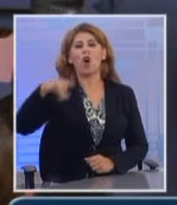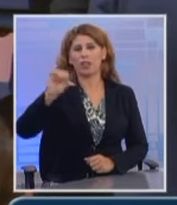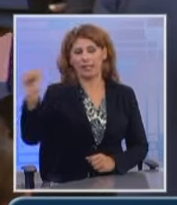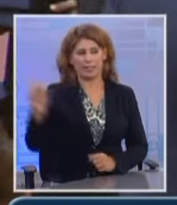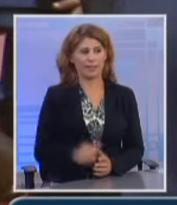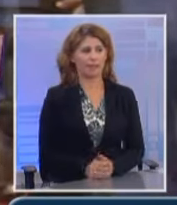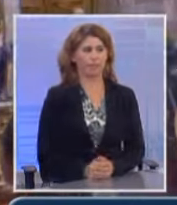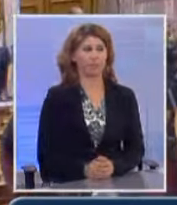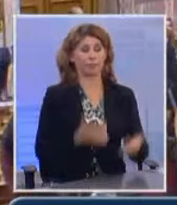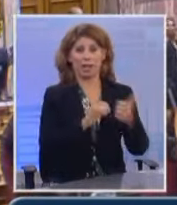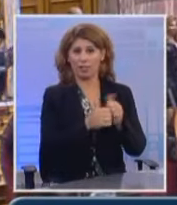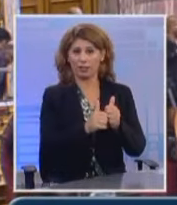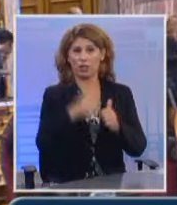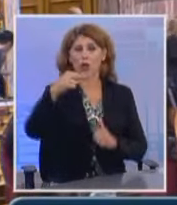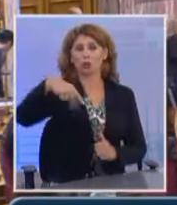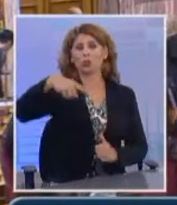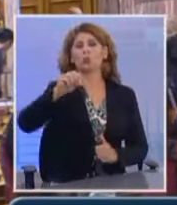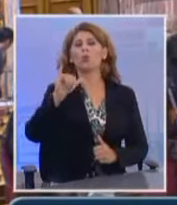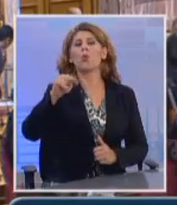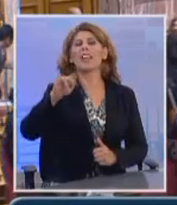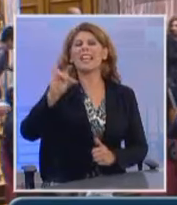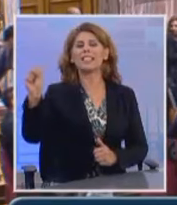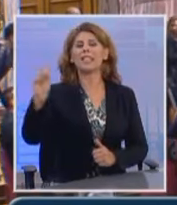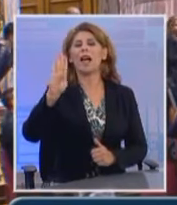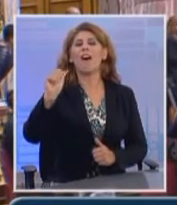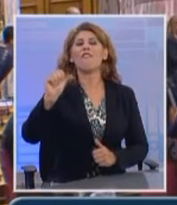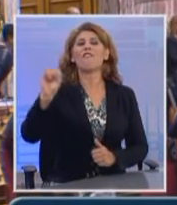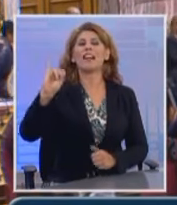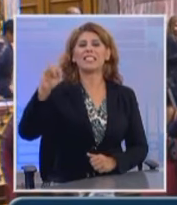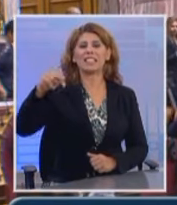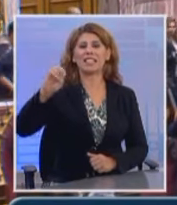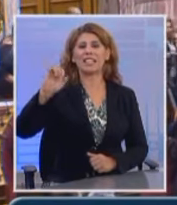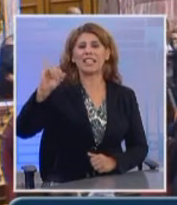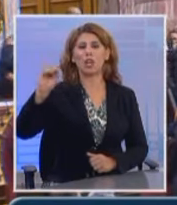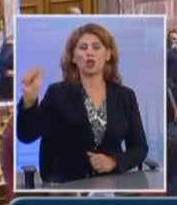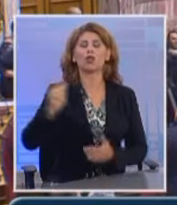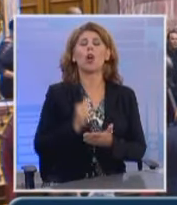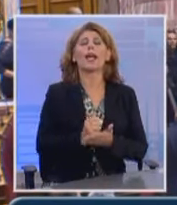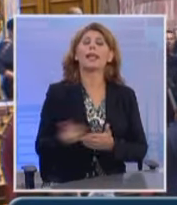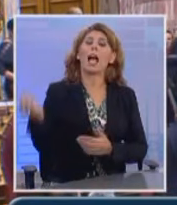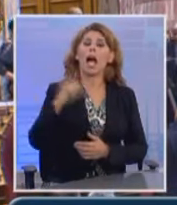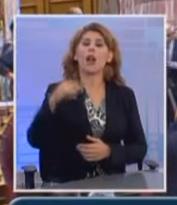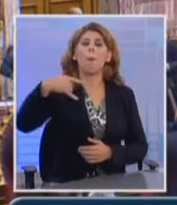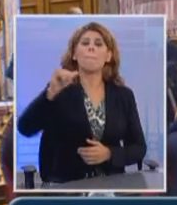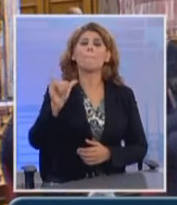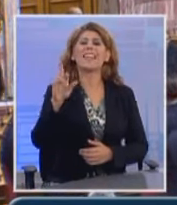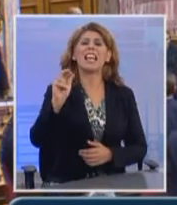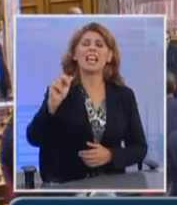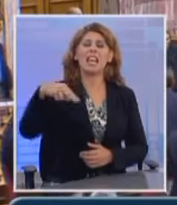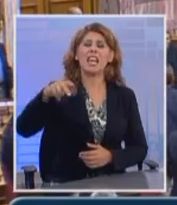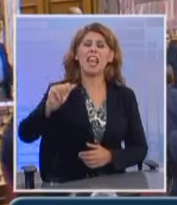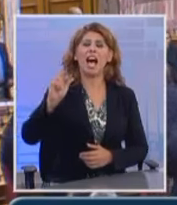Οι αθλητές Ντούνης Βασίλειος, Πιλαρινός Μαρκαντονάτος Γεράσιμος.